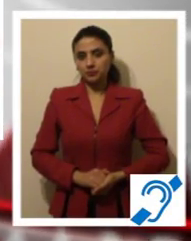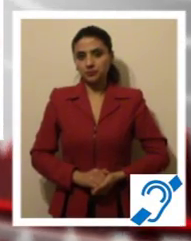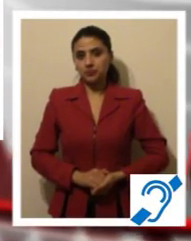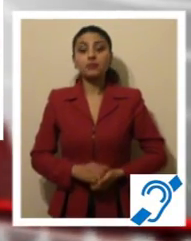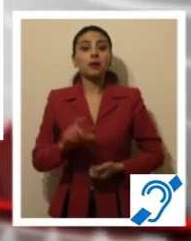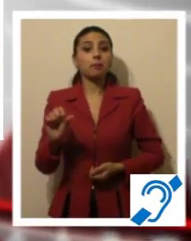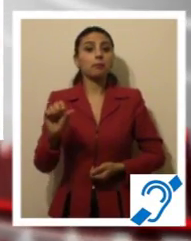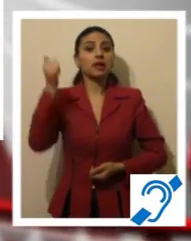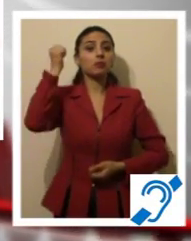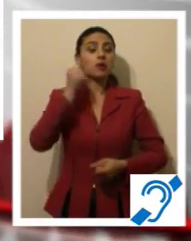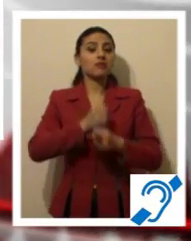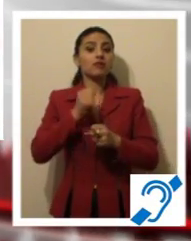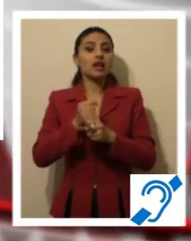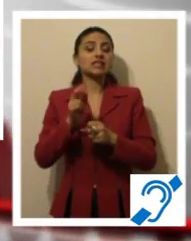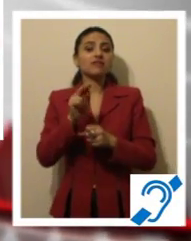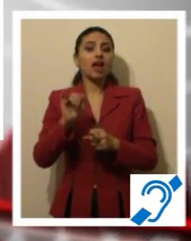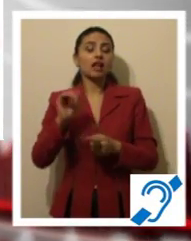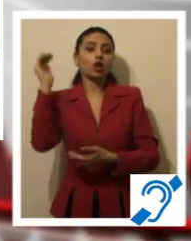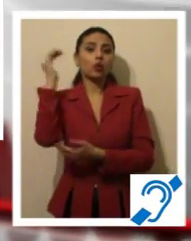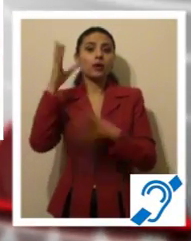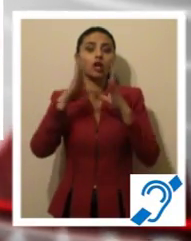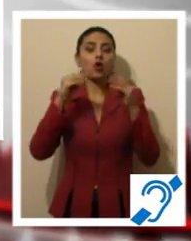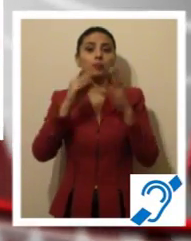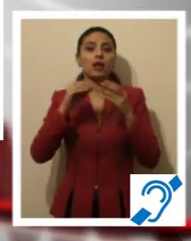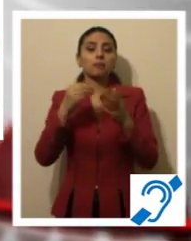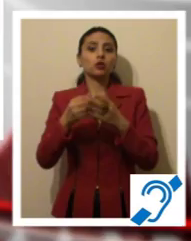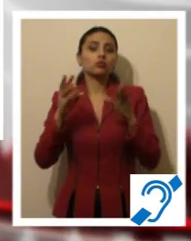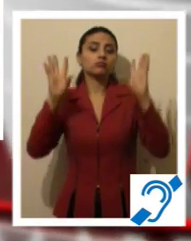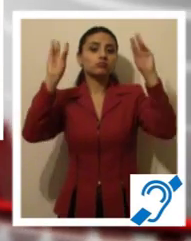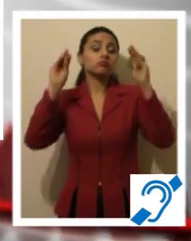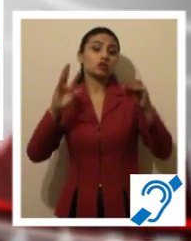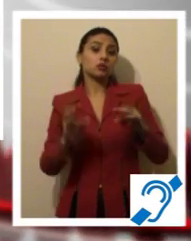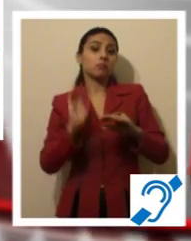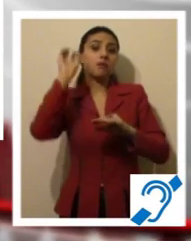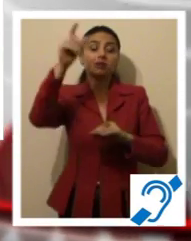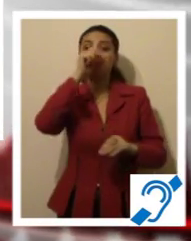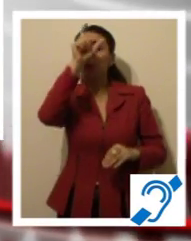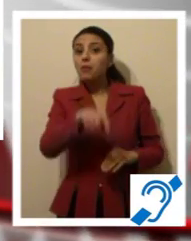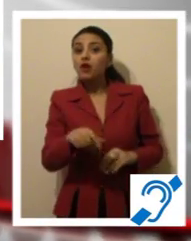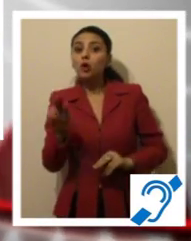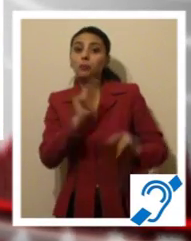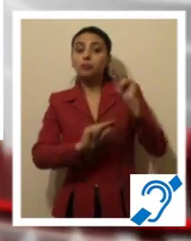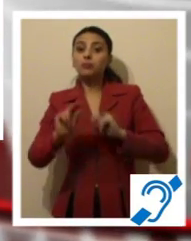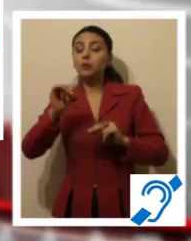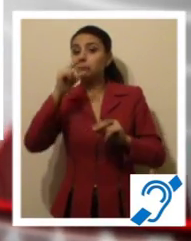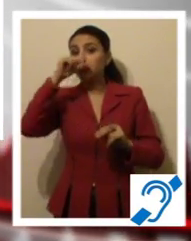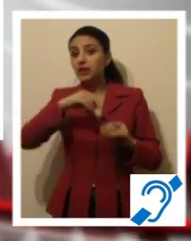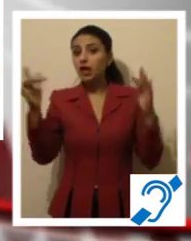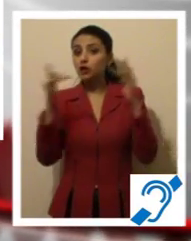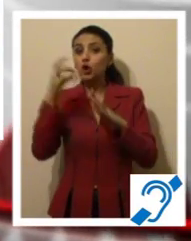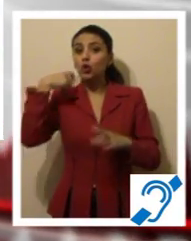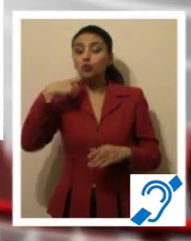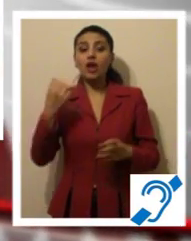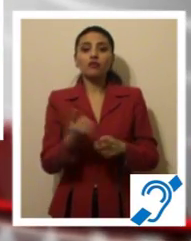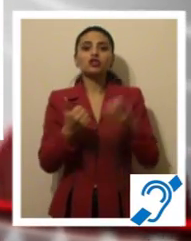Primul meci din sferturile Cupei României la basket masculin dintre Pitești și Cluj a fost unul extrem de disputat. BCM-ul Pitești s-a impus finalmente